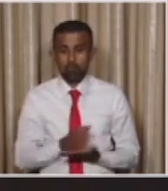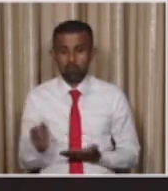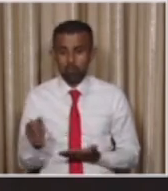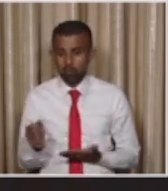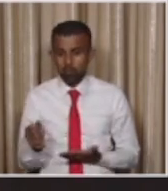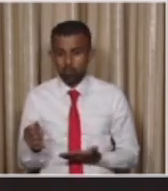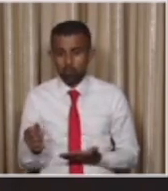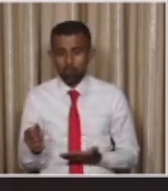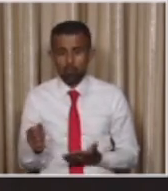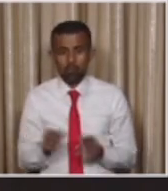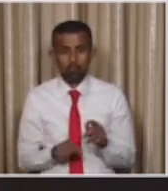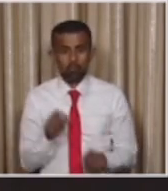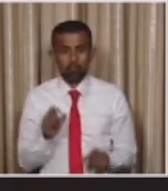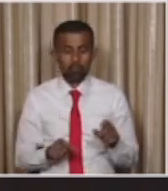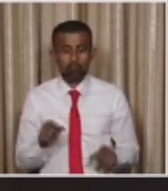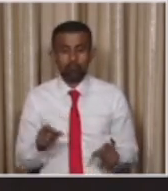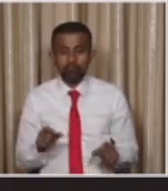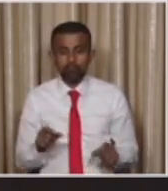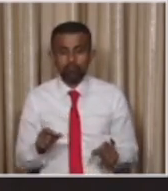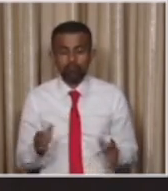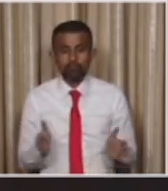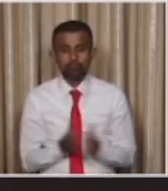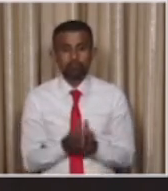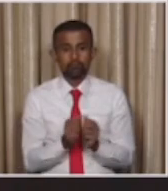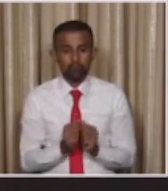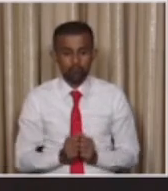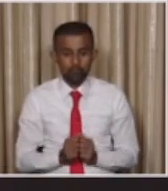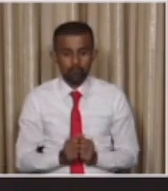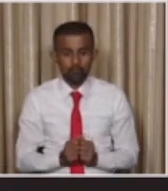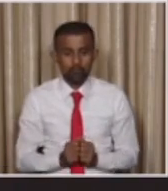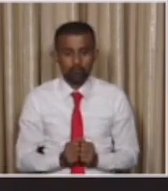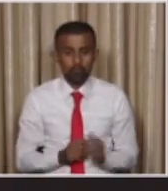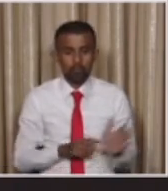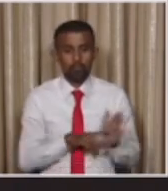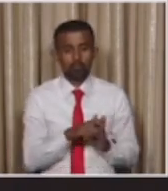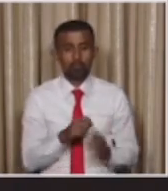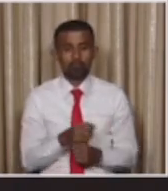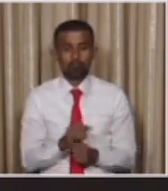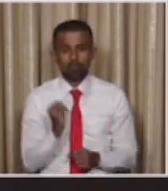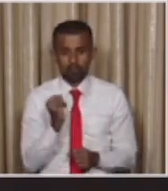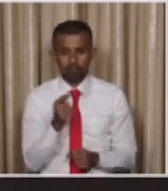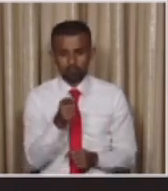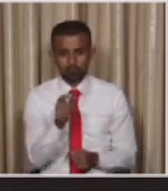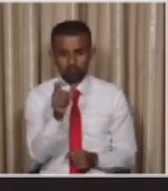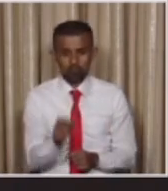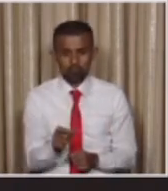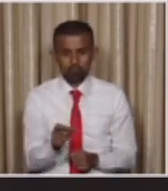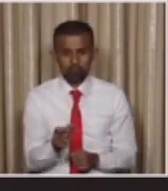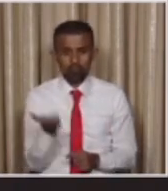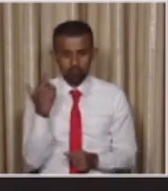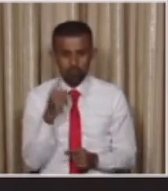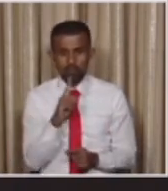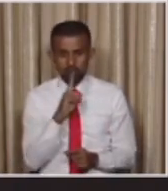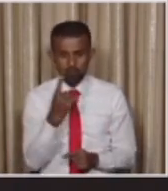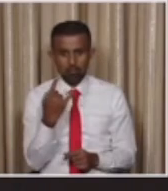කරන්න ජනතාව එක්ක වැඩ කරපු පුරාවිද්‍යා නිලධාරීන්ගෙන් ඔබතුමාත් එක්ක මම අවසා කීපයකදී මේ ගැන